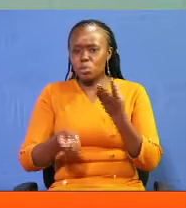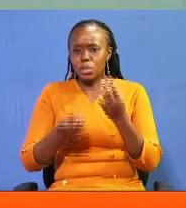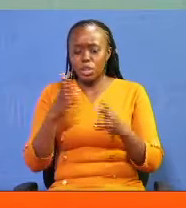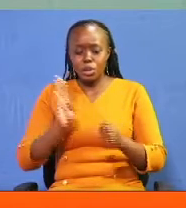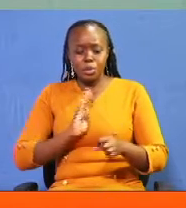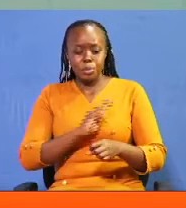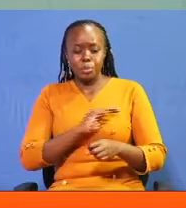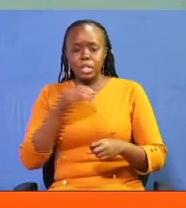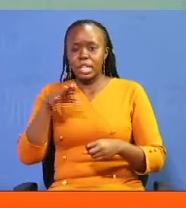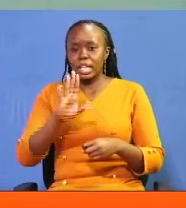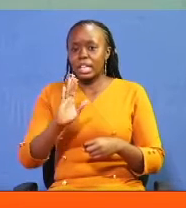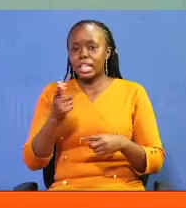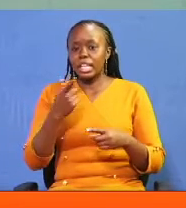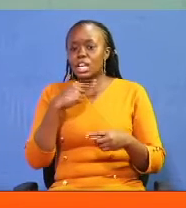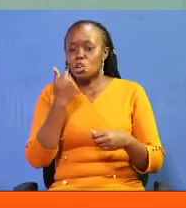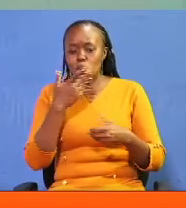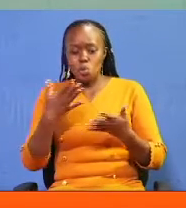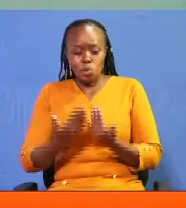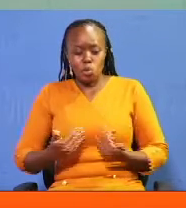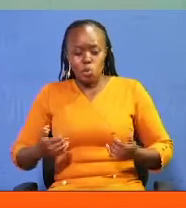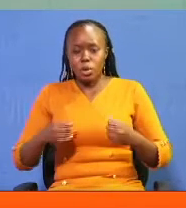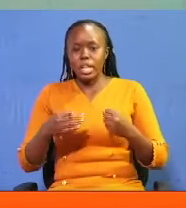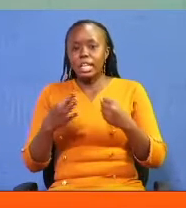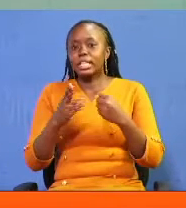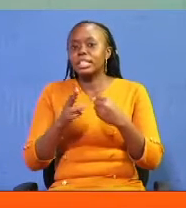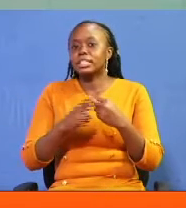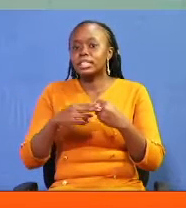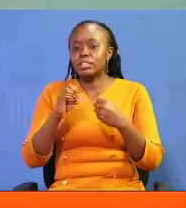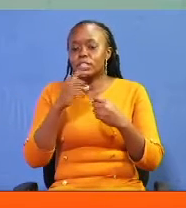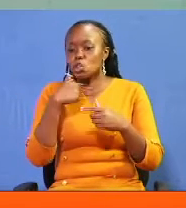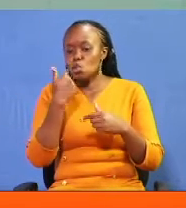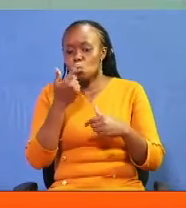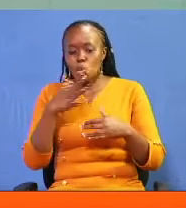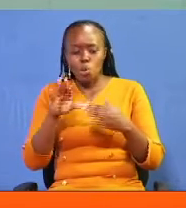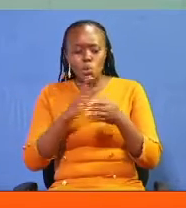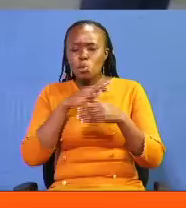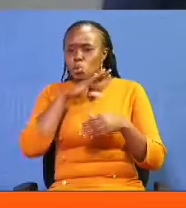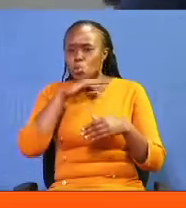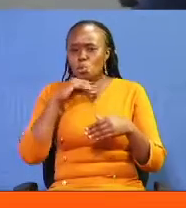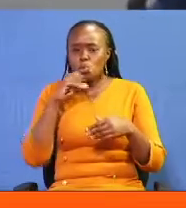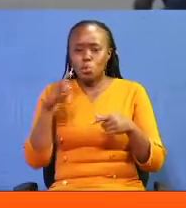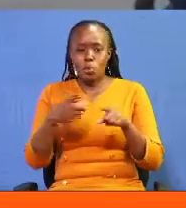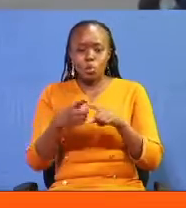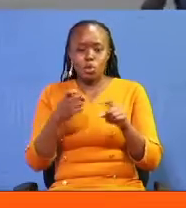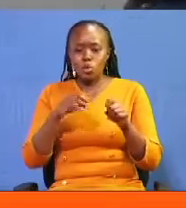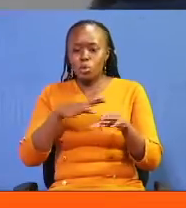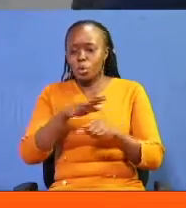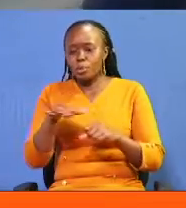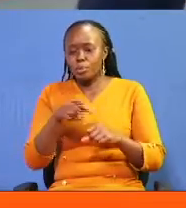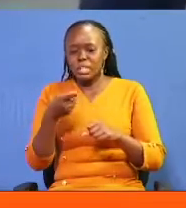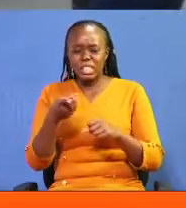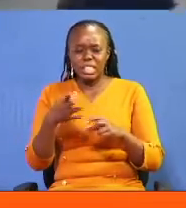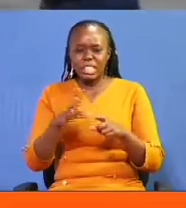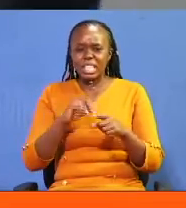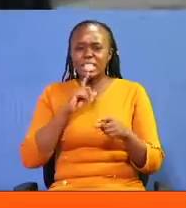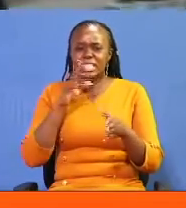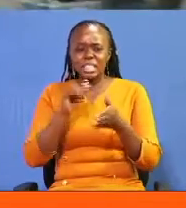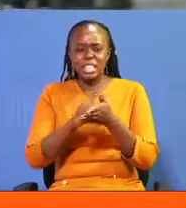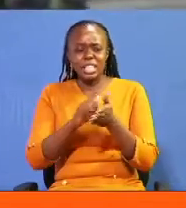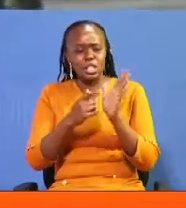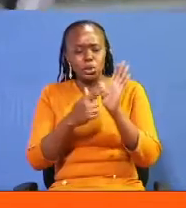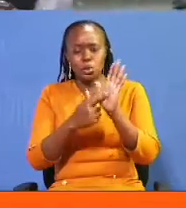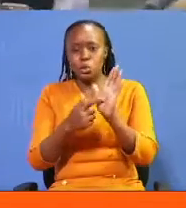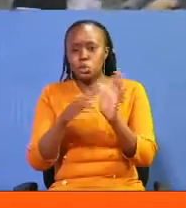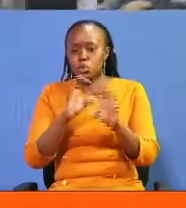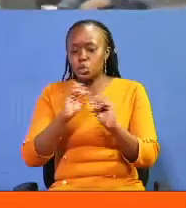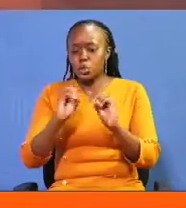zao. Zaidi ya vijana 70 wanaomiliki biashara za kuosha magari na useremala katika ardhi ya umma wanadai kuwa hawakupewa notisi